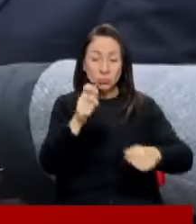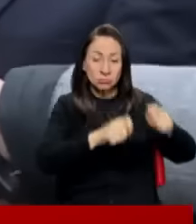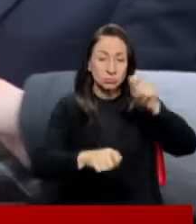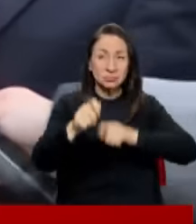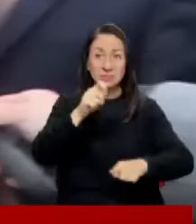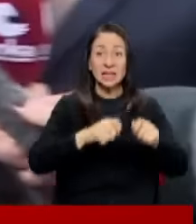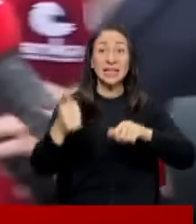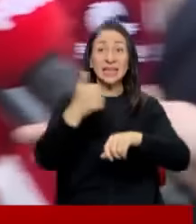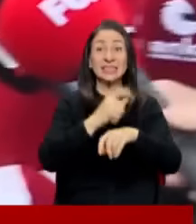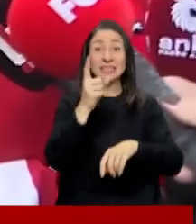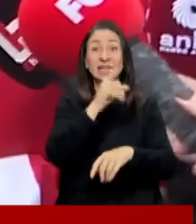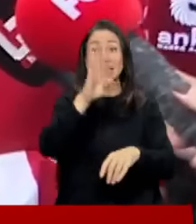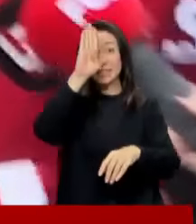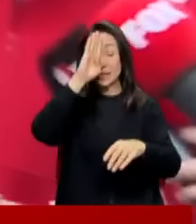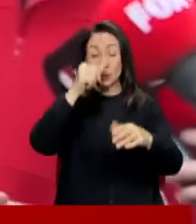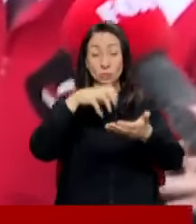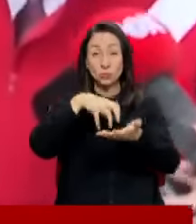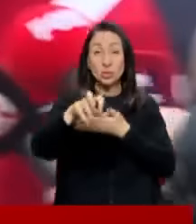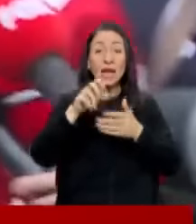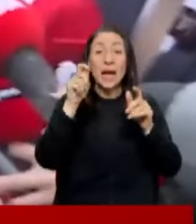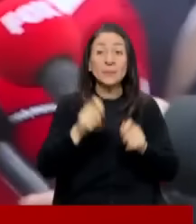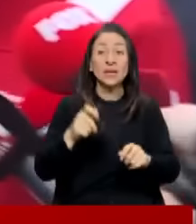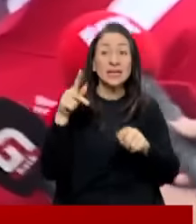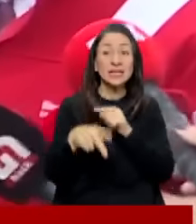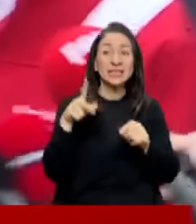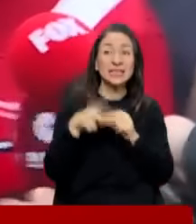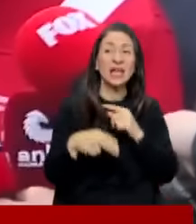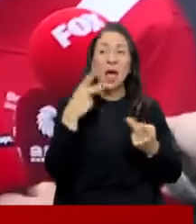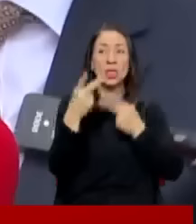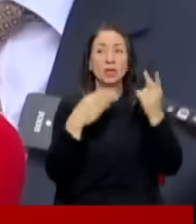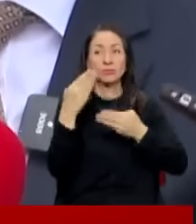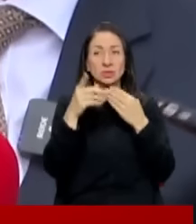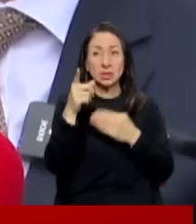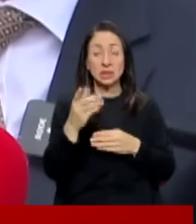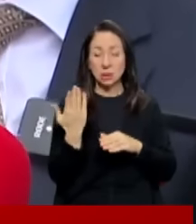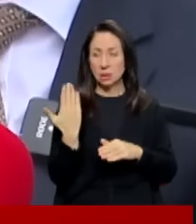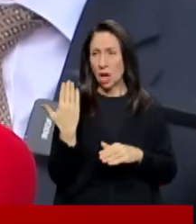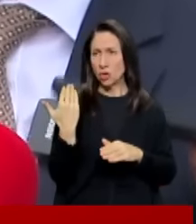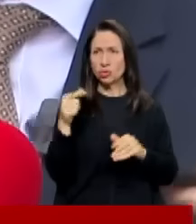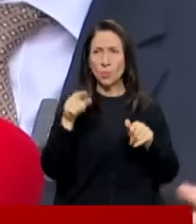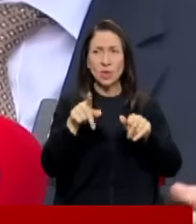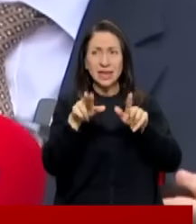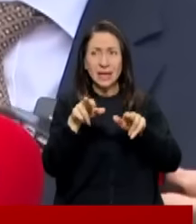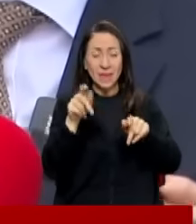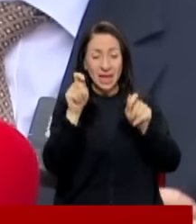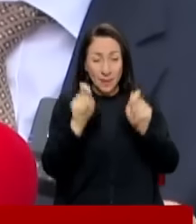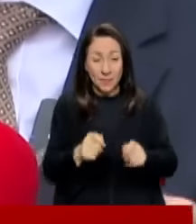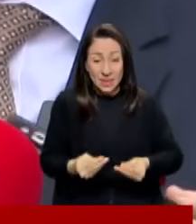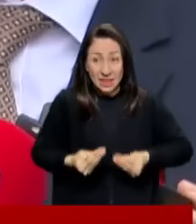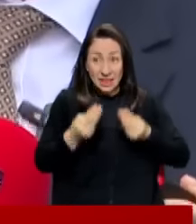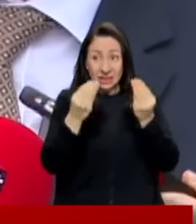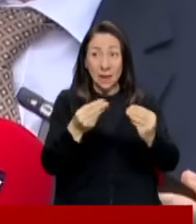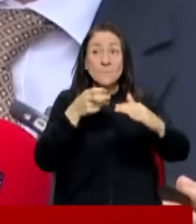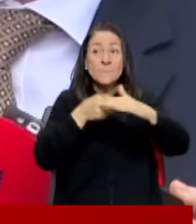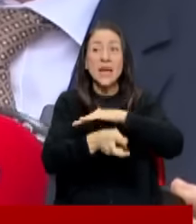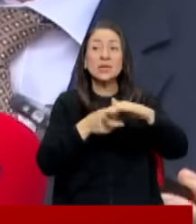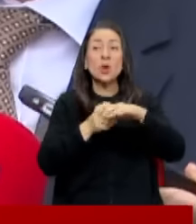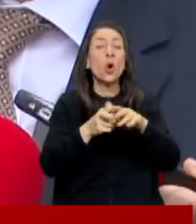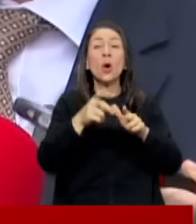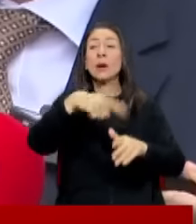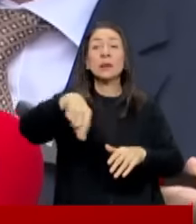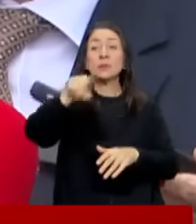şantiyesinden iktidarın İstanbul bütçesinden yaptığı kesintiyi anlatmıştı. Daha önce bu tür yapılıp teslim edilen metro